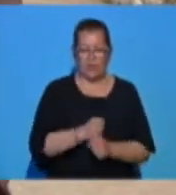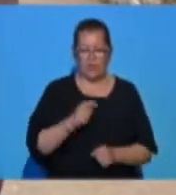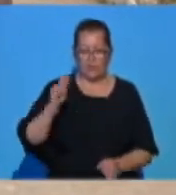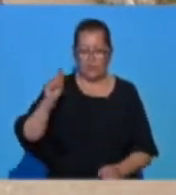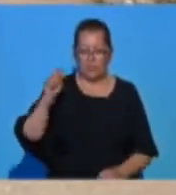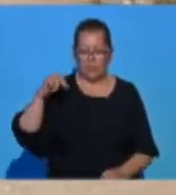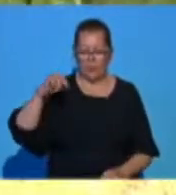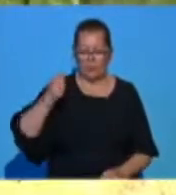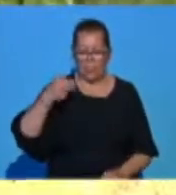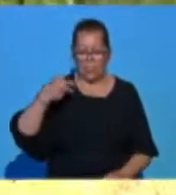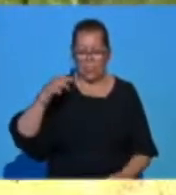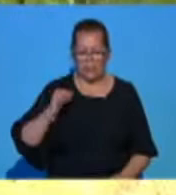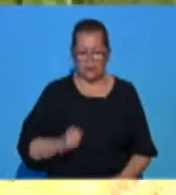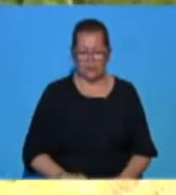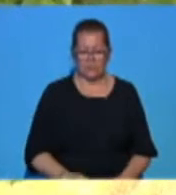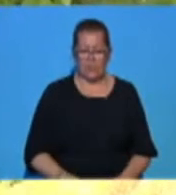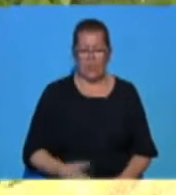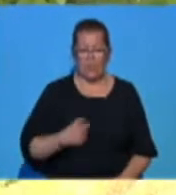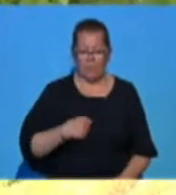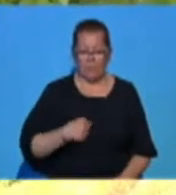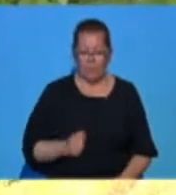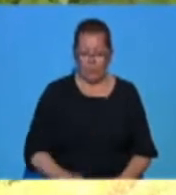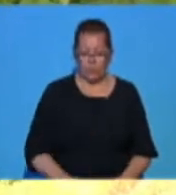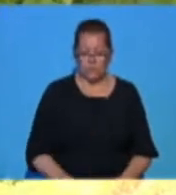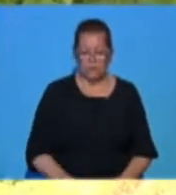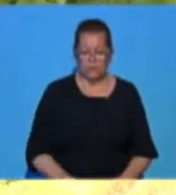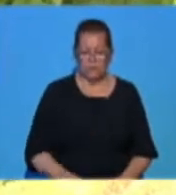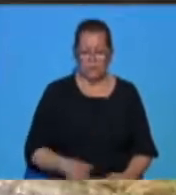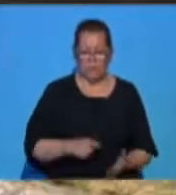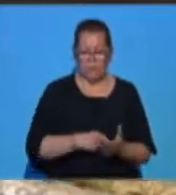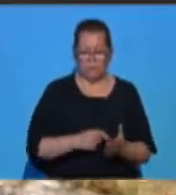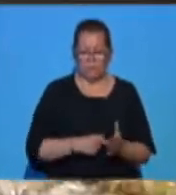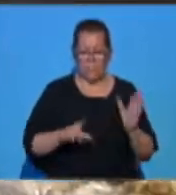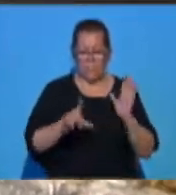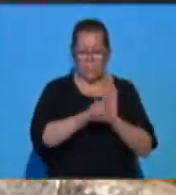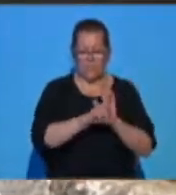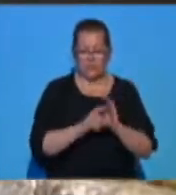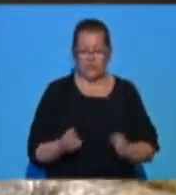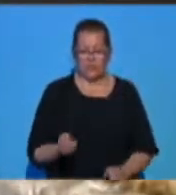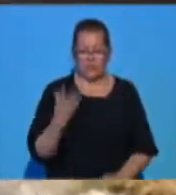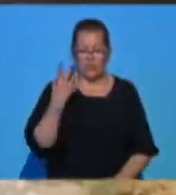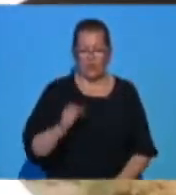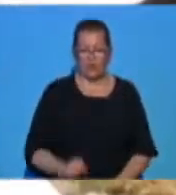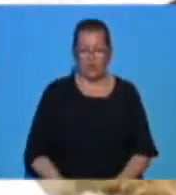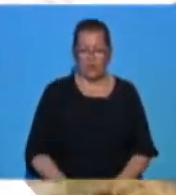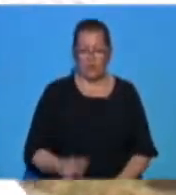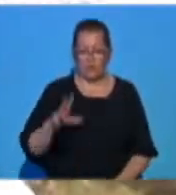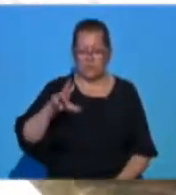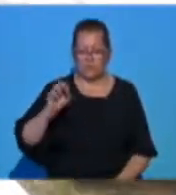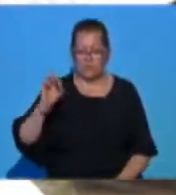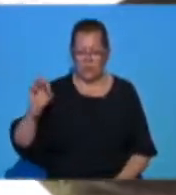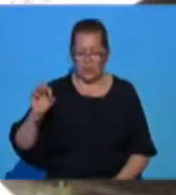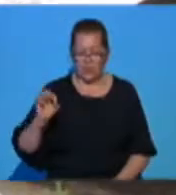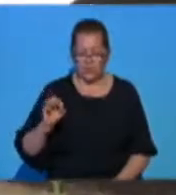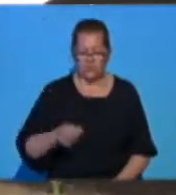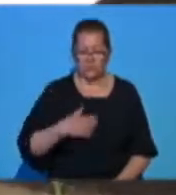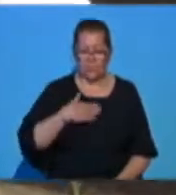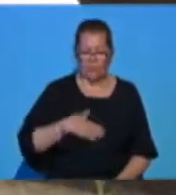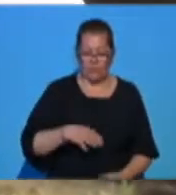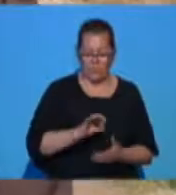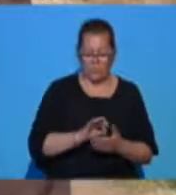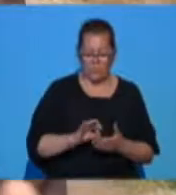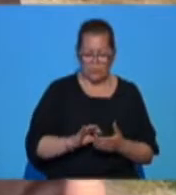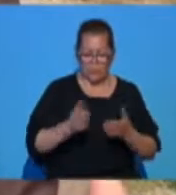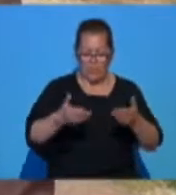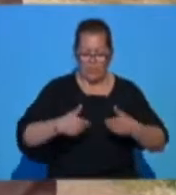termocentrala Halânga pot beneficia de prevederile acestei legi. Deocamdată doar 300 au solicitat aceste adeverințe, a căror eliberare este deocamdată